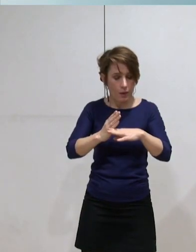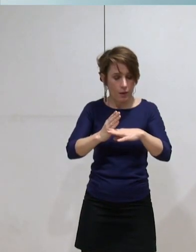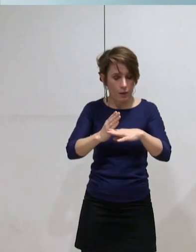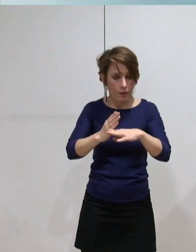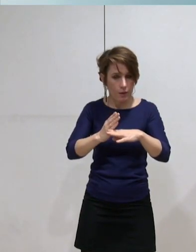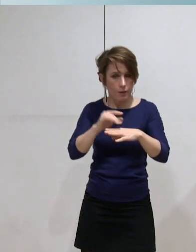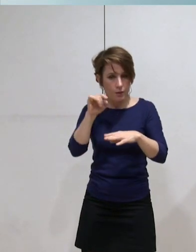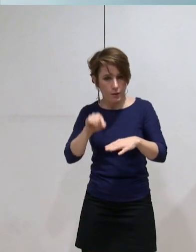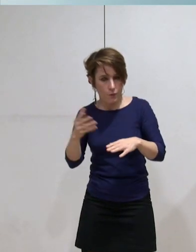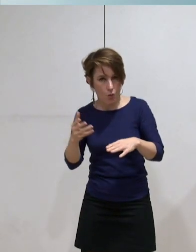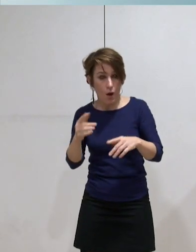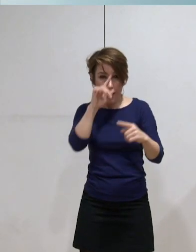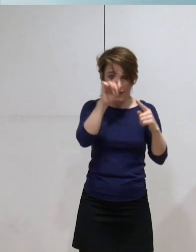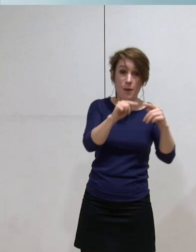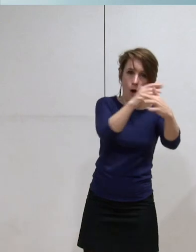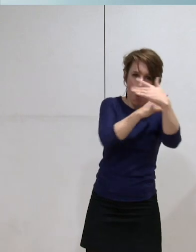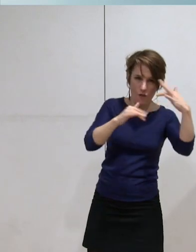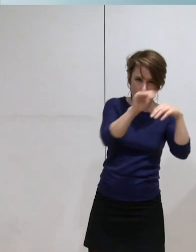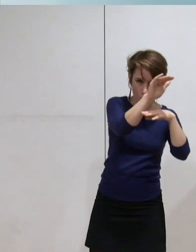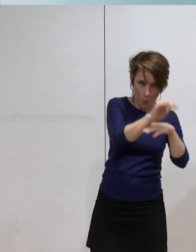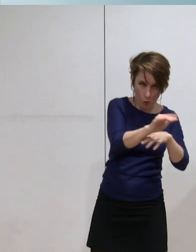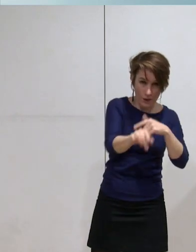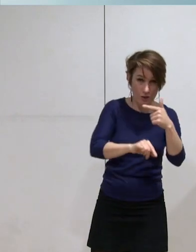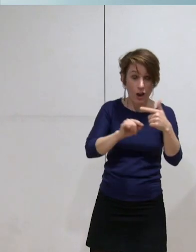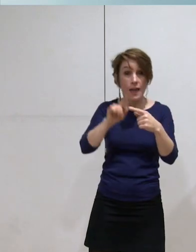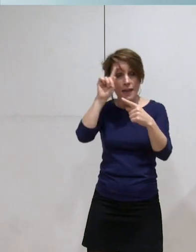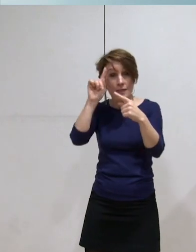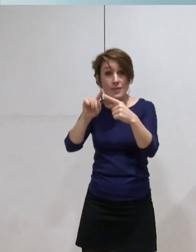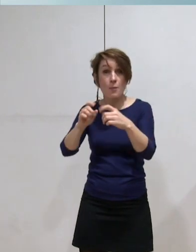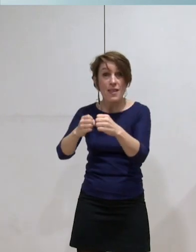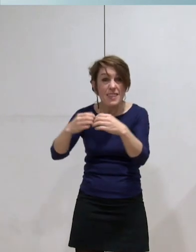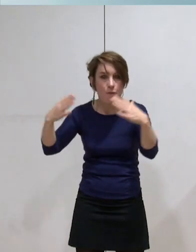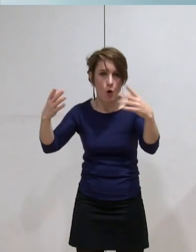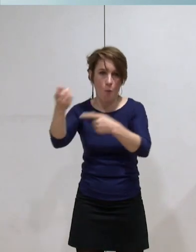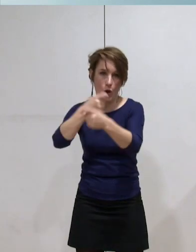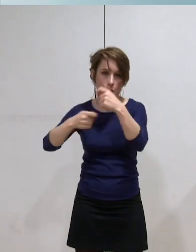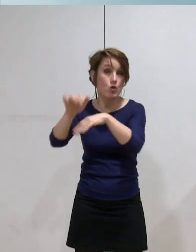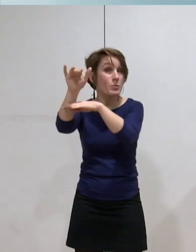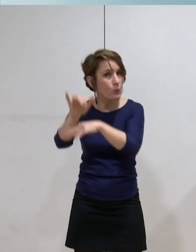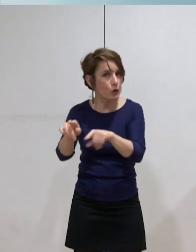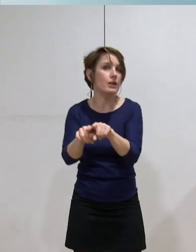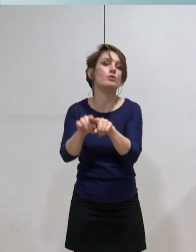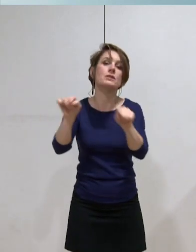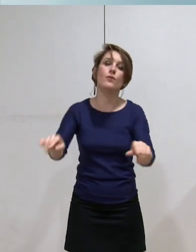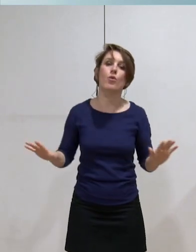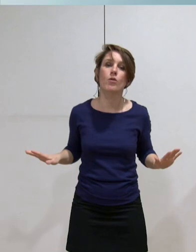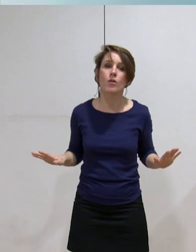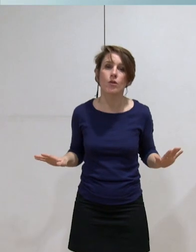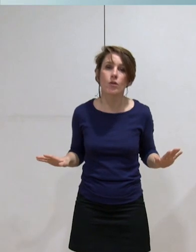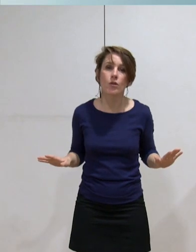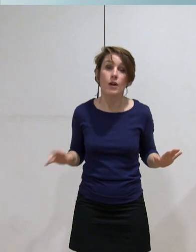et les questions environnementales et les questions de développement économique qu'il faut concilier